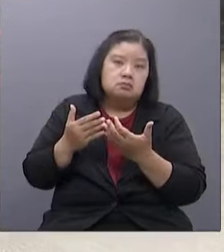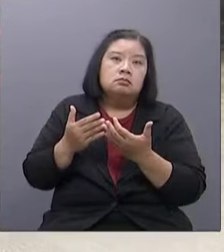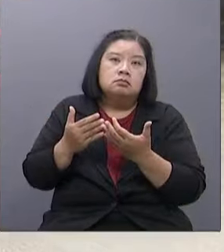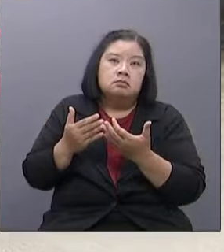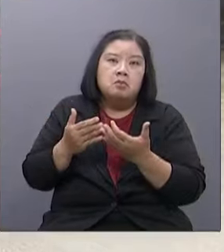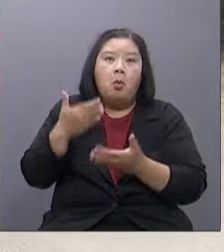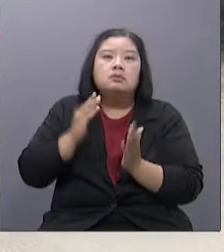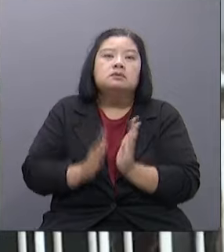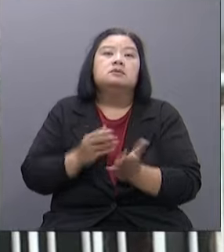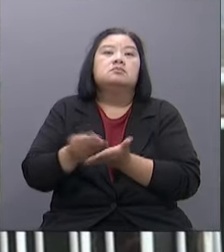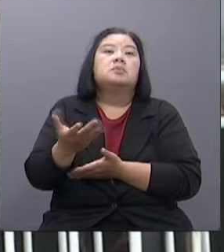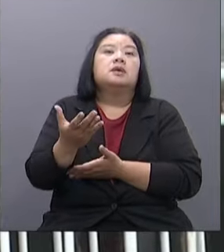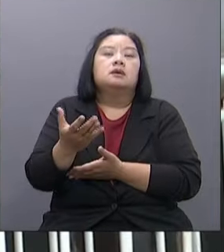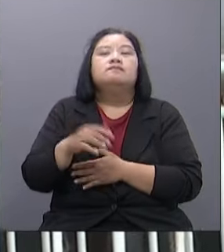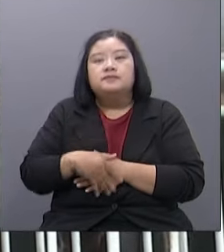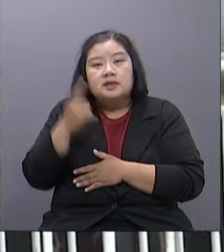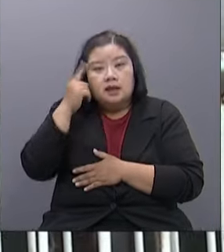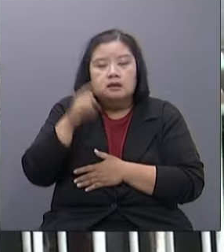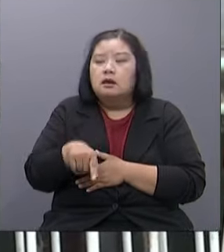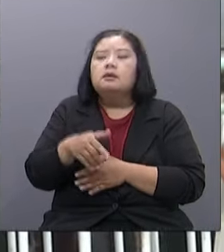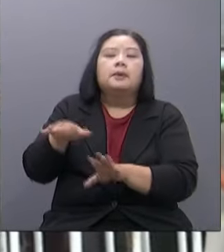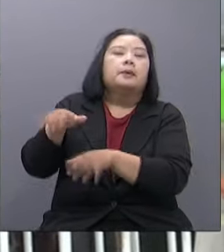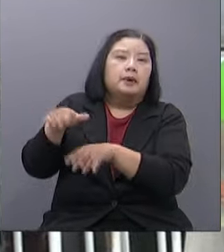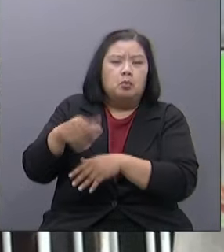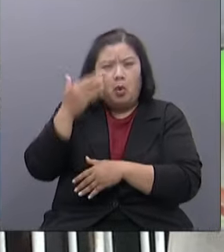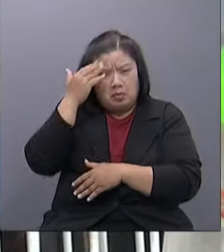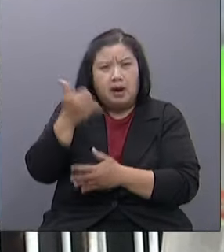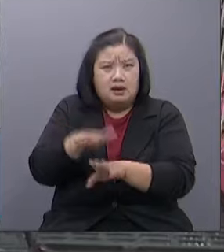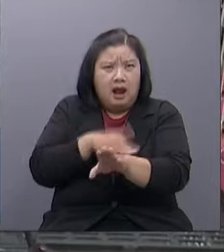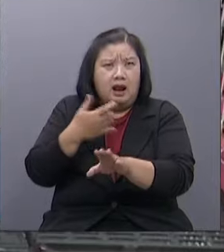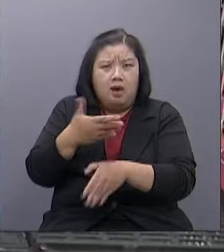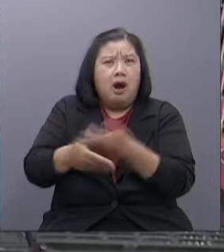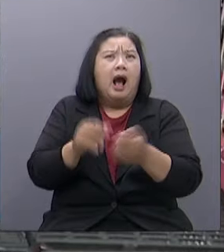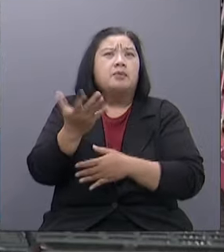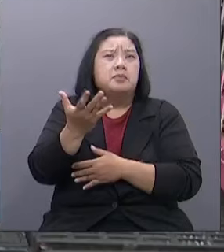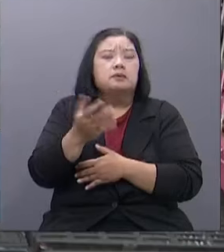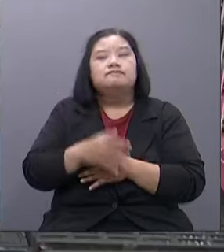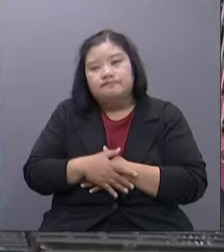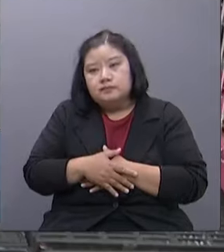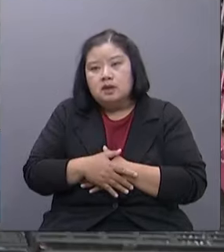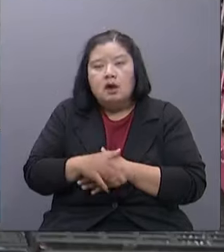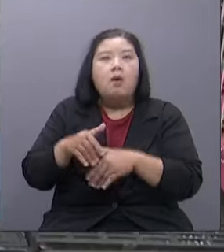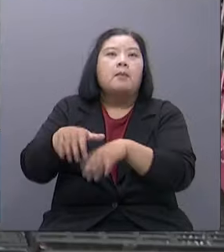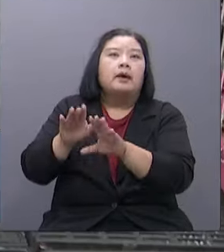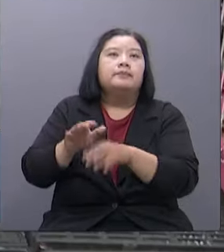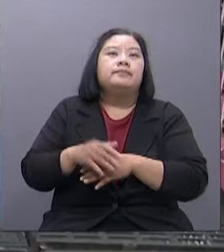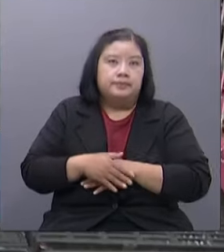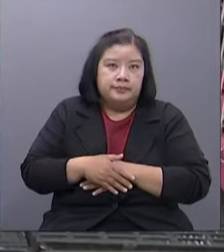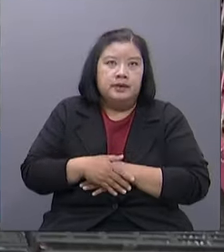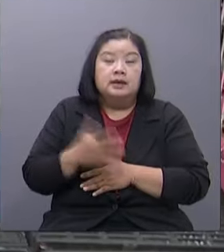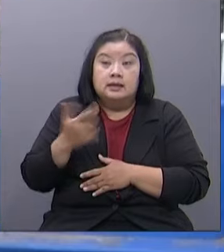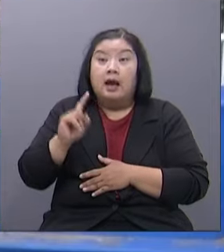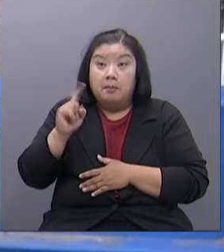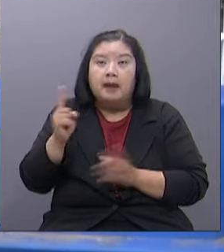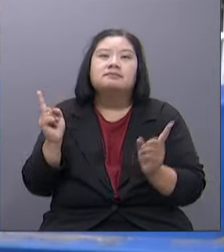เอ่อผู้ผลิตค่ะเอาตัวนี้กลับไปก่อนอ่าอ่าแล้วก็มันก็จะไปอยู่ในสถานที่ที่กว้างขึ้นแล้วก็แล้วแล้วก็เปลี่ยนตัวใหม่มา